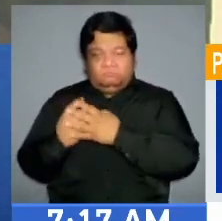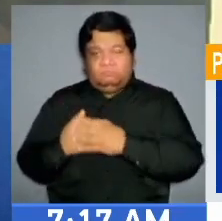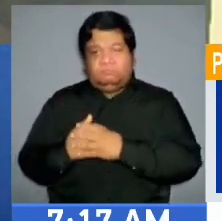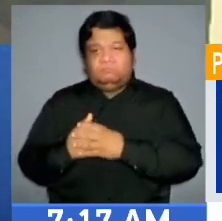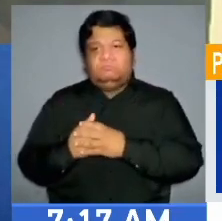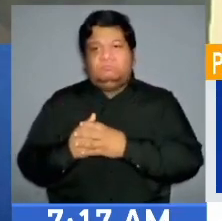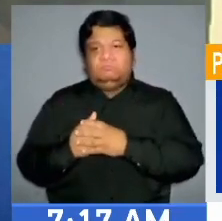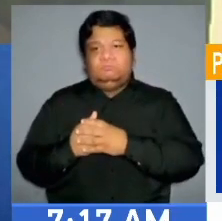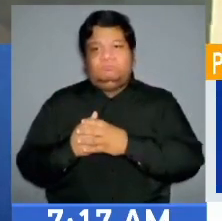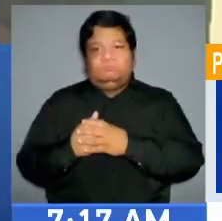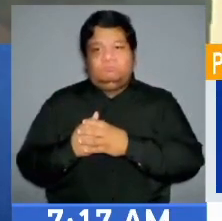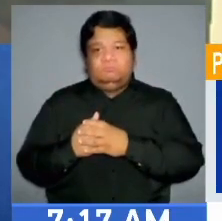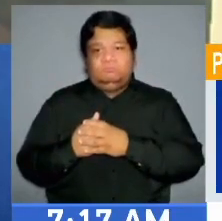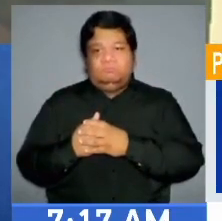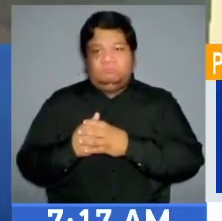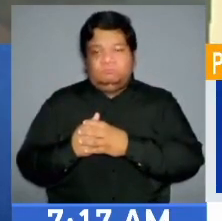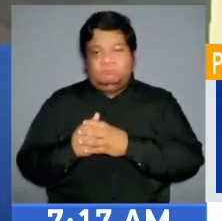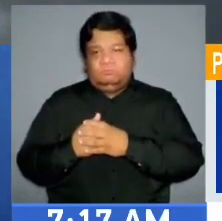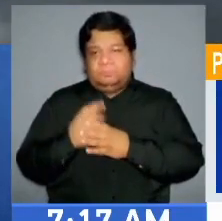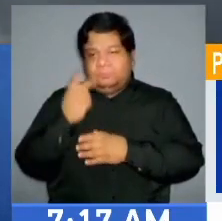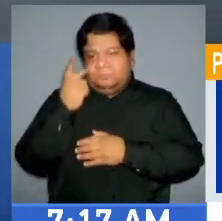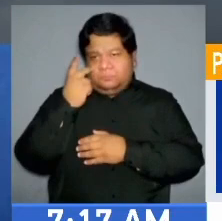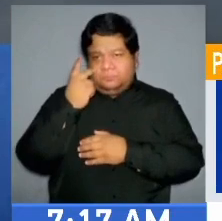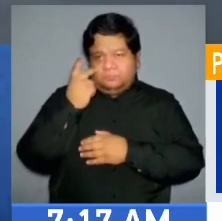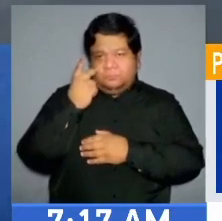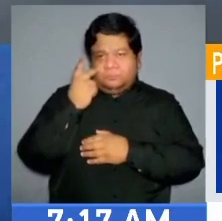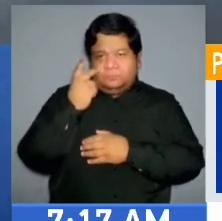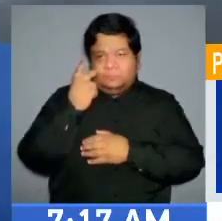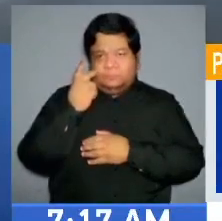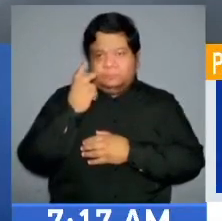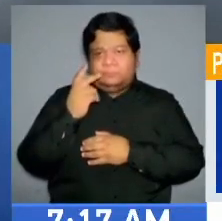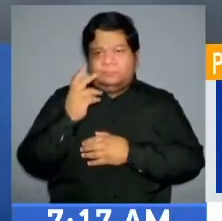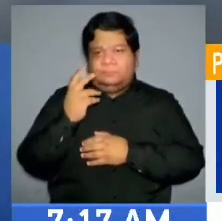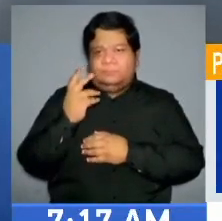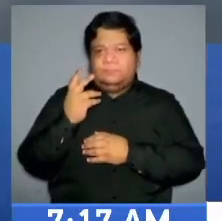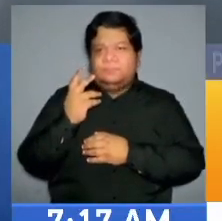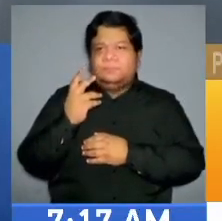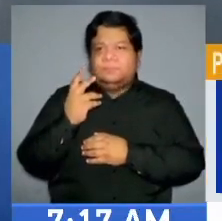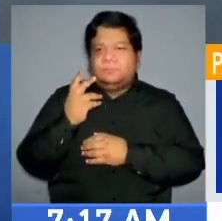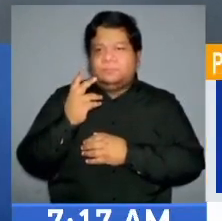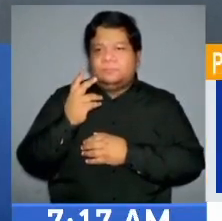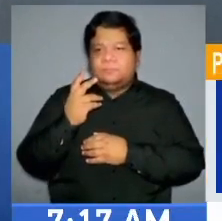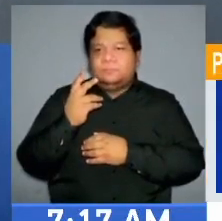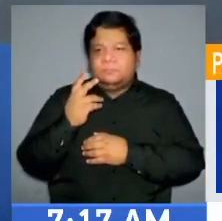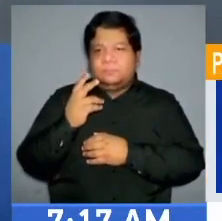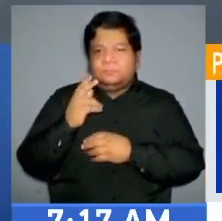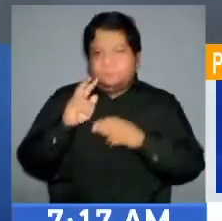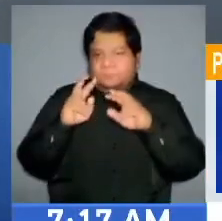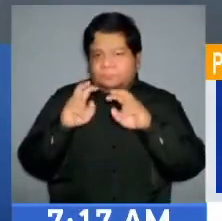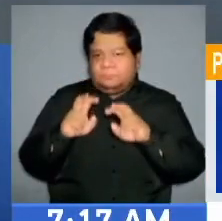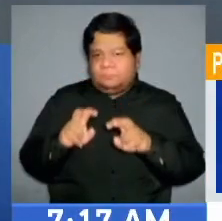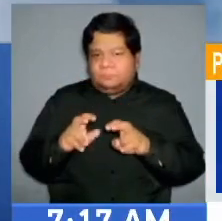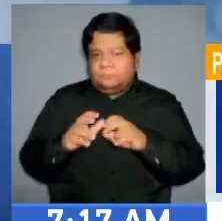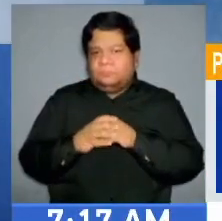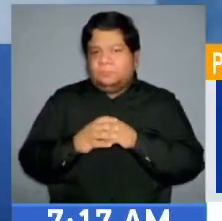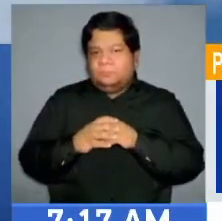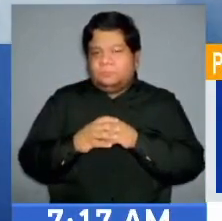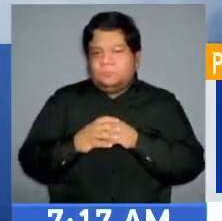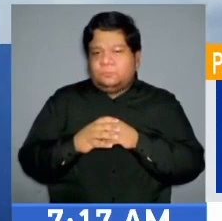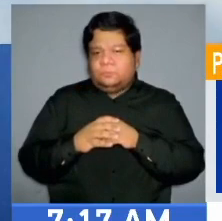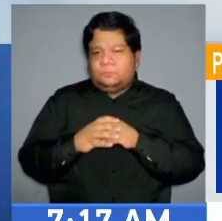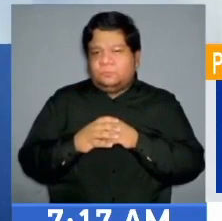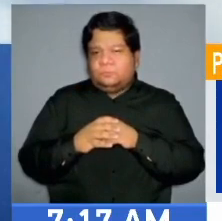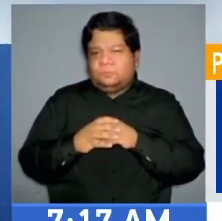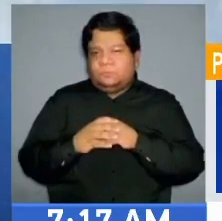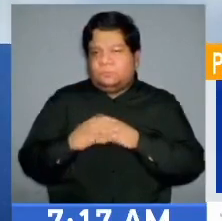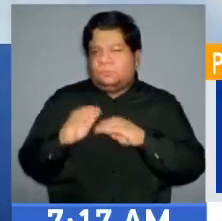tingnan natin, alam ng Israel na inaasahan natin na as soon as possible makasama